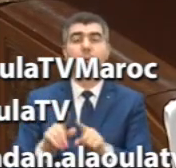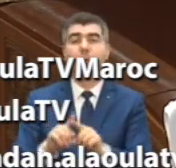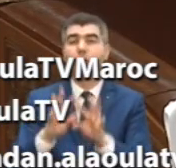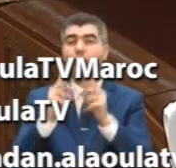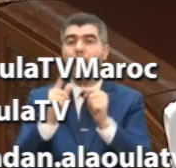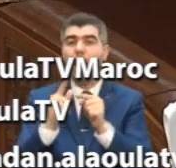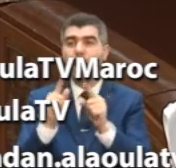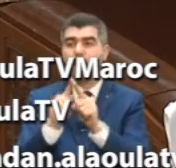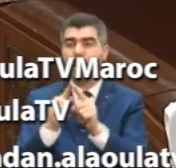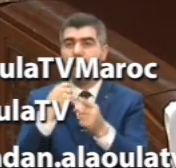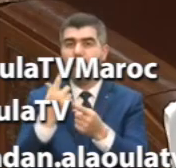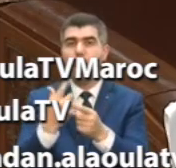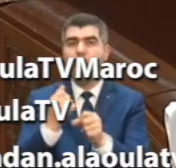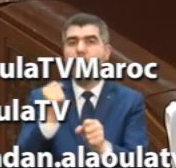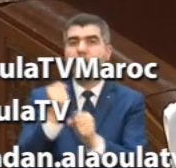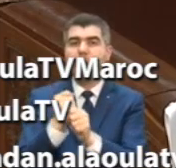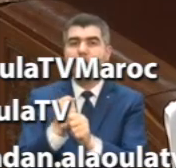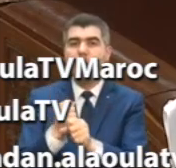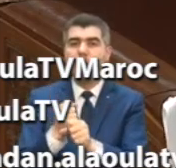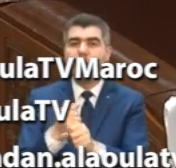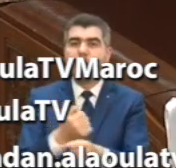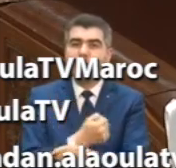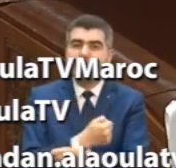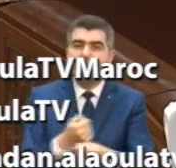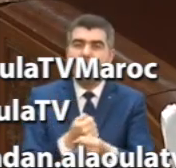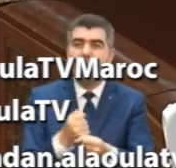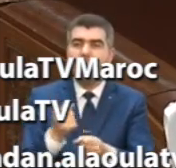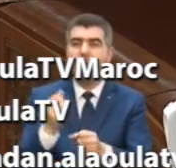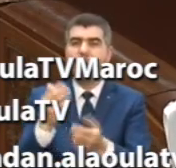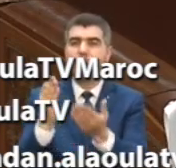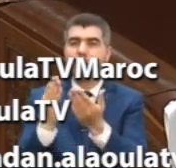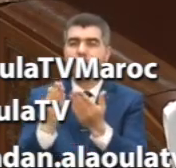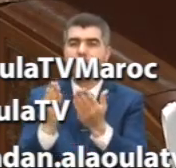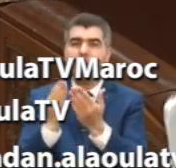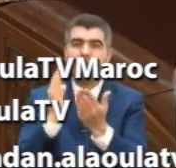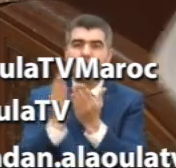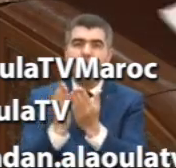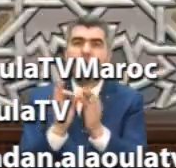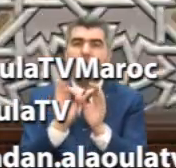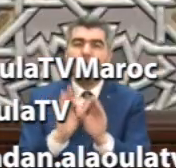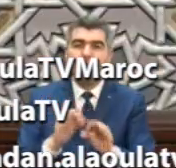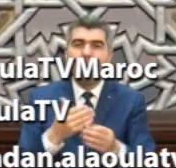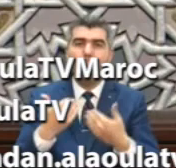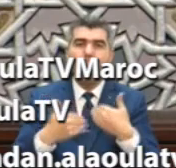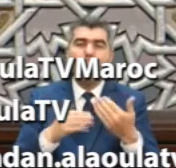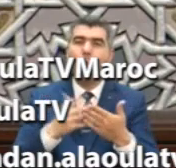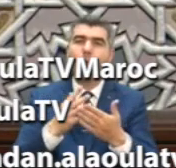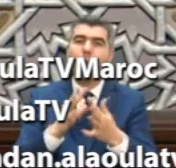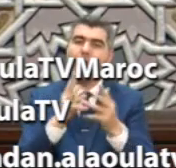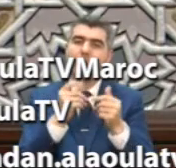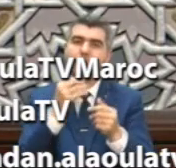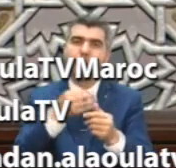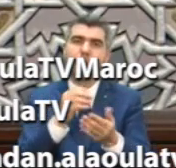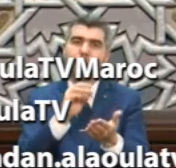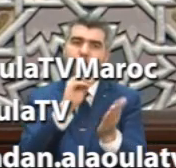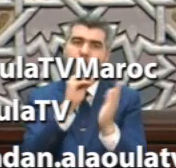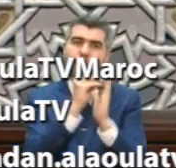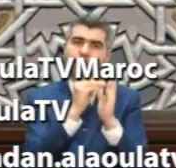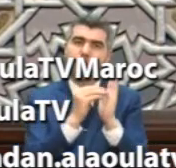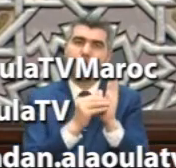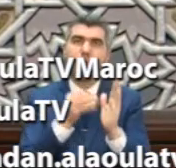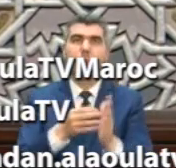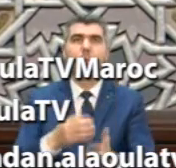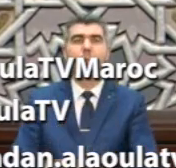عندنا ديال البطالة، كيقول لنا شحال عندنا من المتمدرسين وغير المتمدرسين. شكرا. إذن